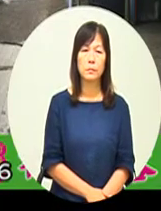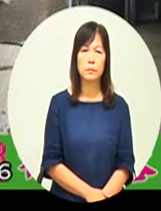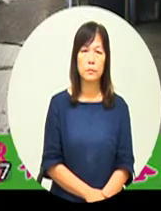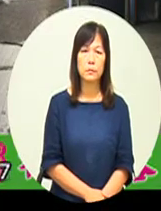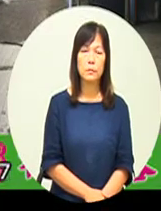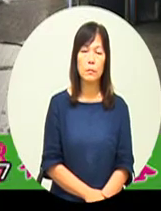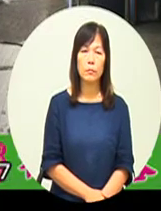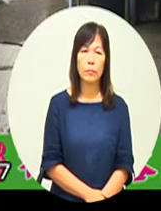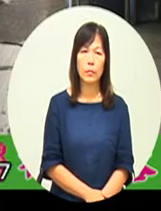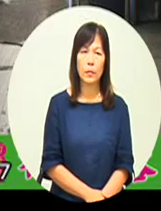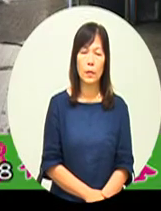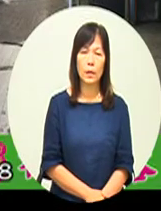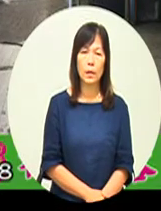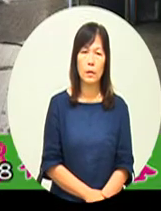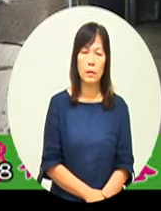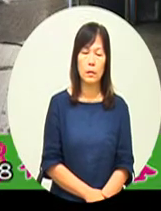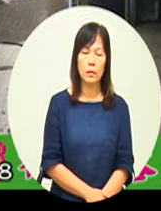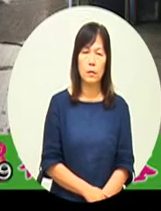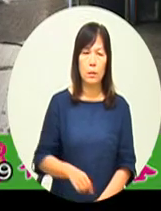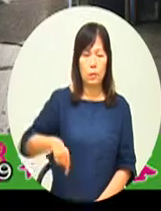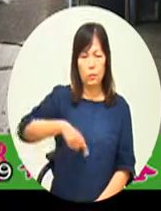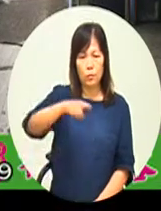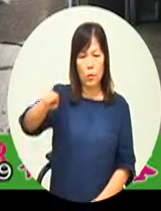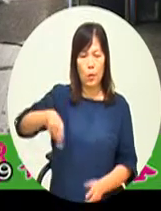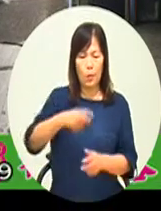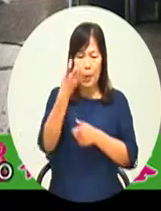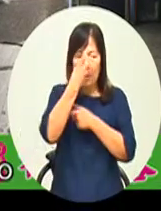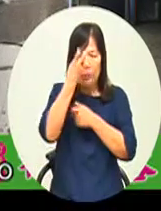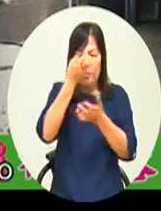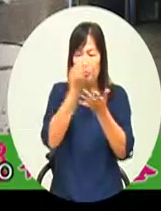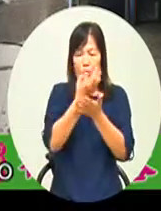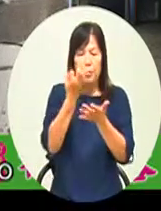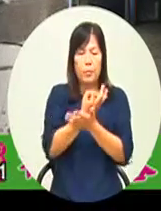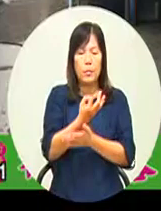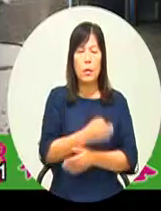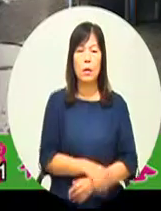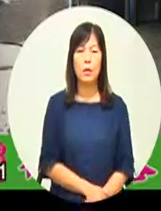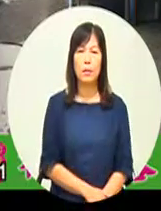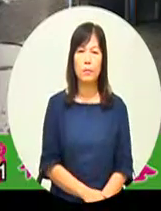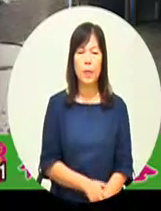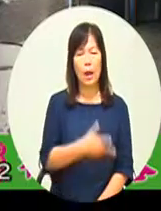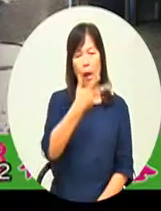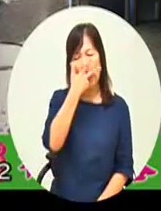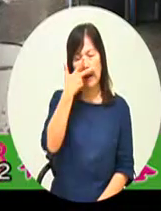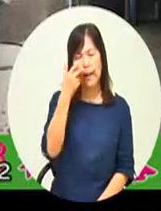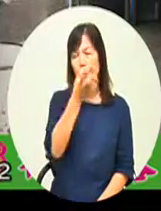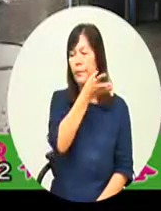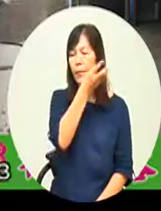因为咱就是拢监督不周啦，哦啊，当然这和